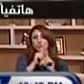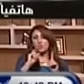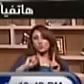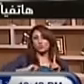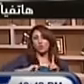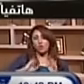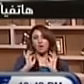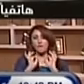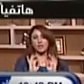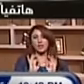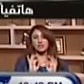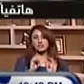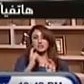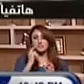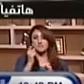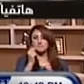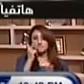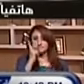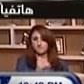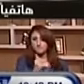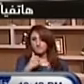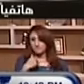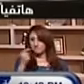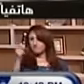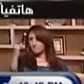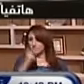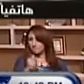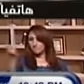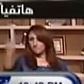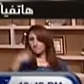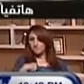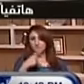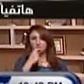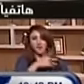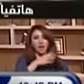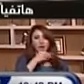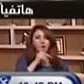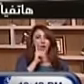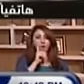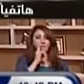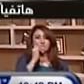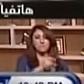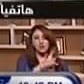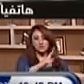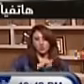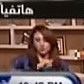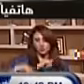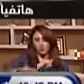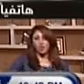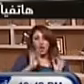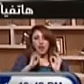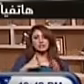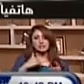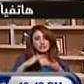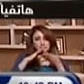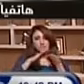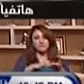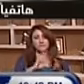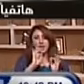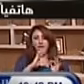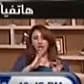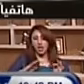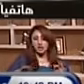ان نوقن ان مرتباتنا بناخدها من ضرائب اولياء امور هؤلاء الطلاب، وبالتالي بنبحث عنهم في كل مكان من اسوان